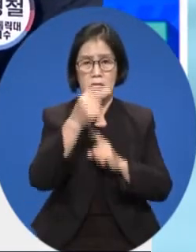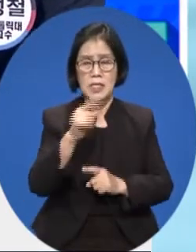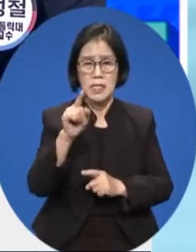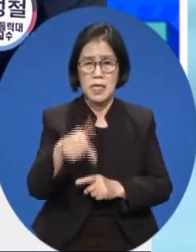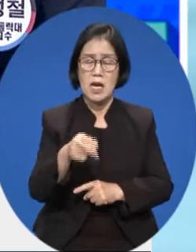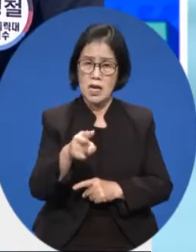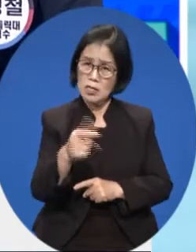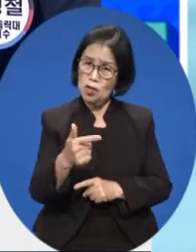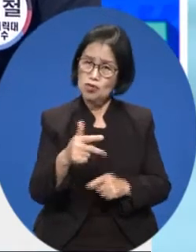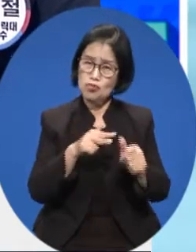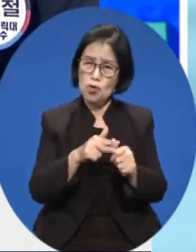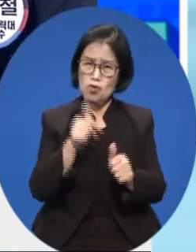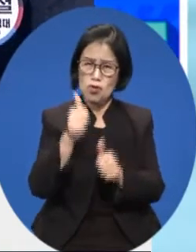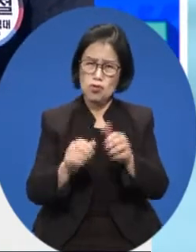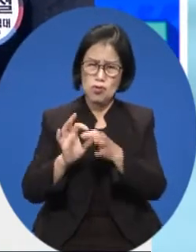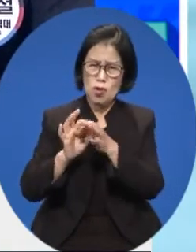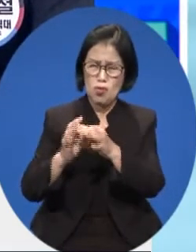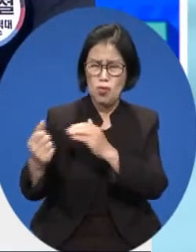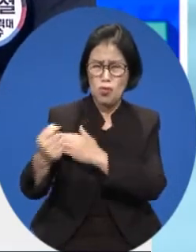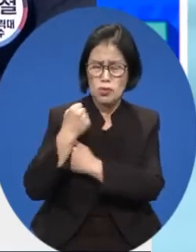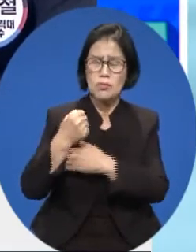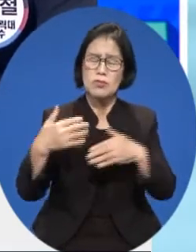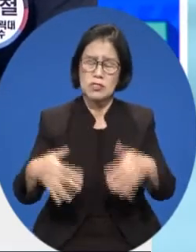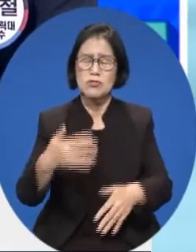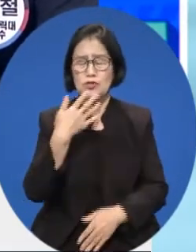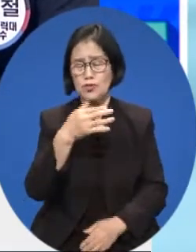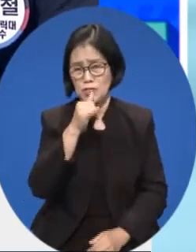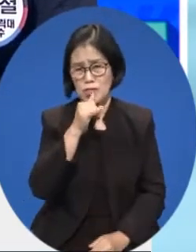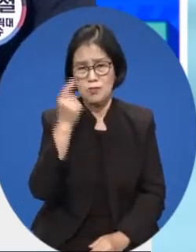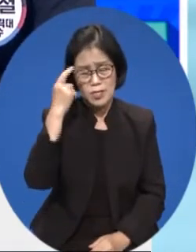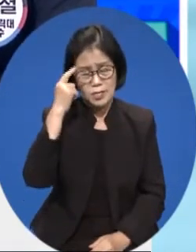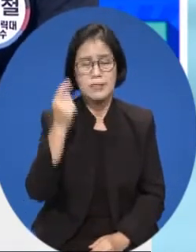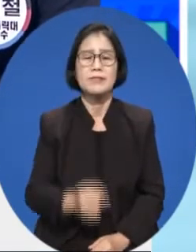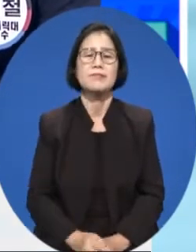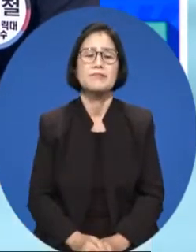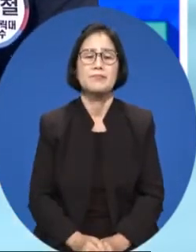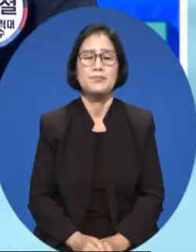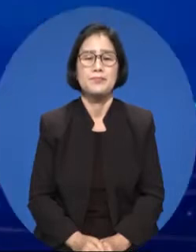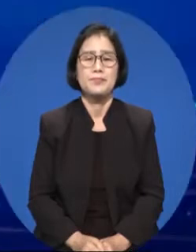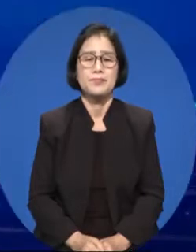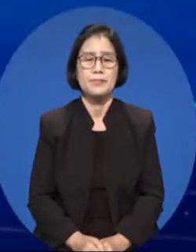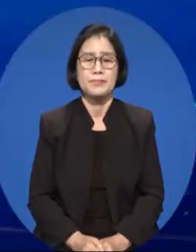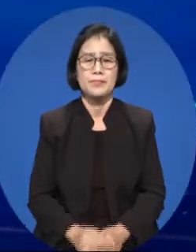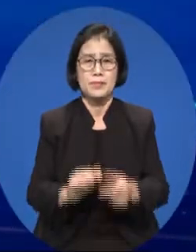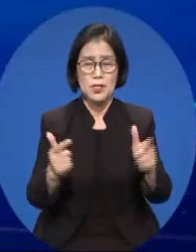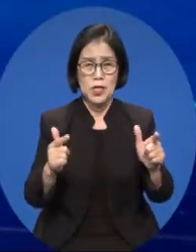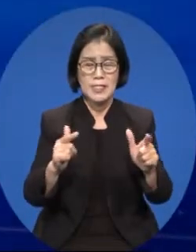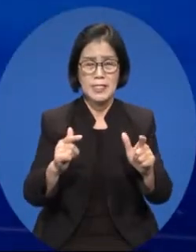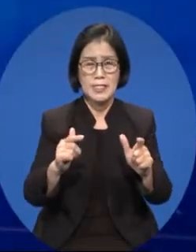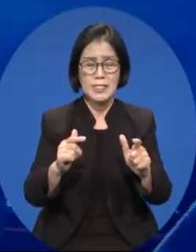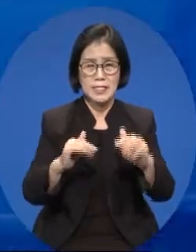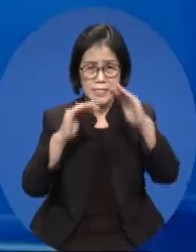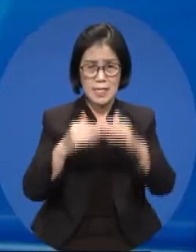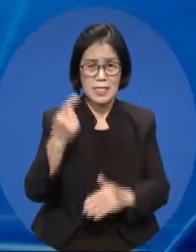경선을 계속 유지할 만한 동력이 없을 수도 있다 라고 보여줍니다 그렇군요 왜 4 여러가지 전망을 좀 들어 봤고요